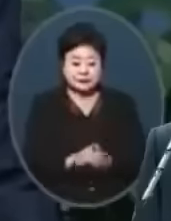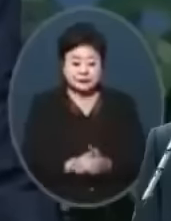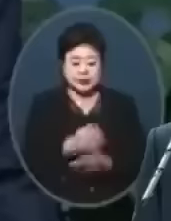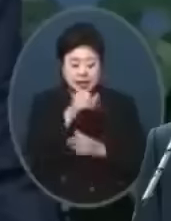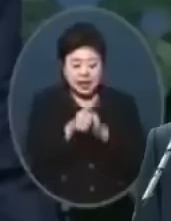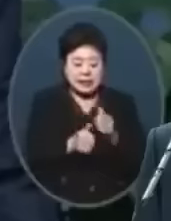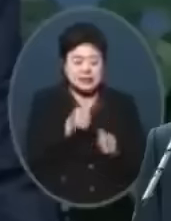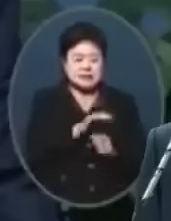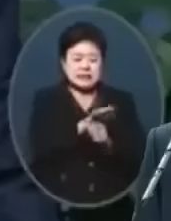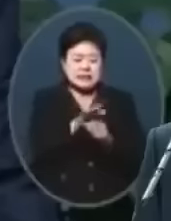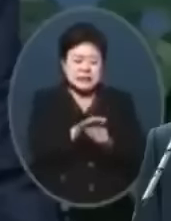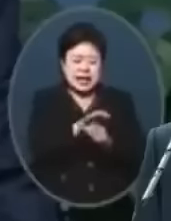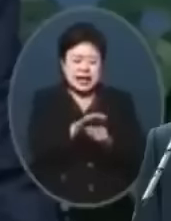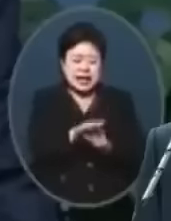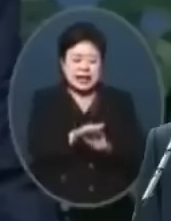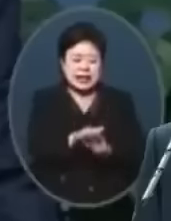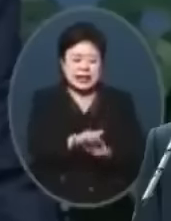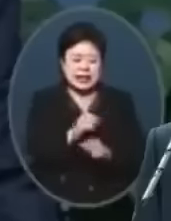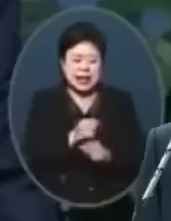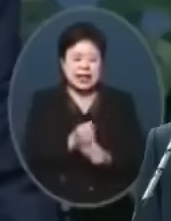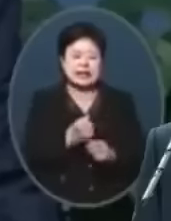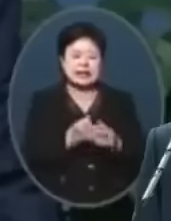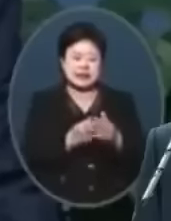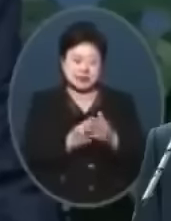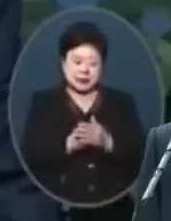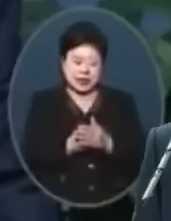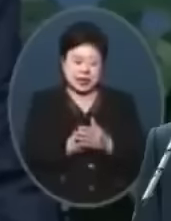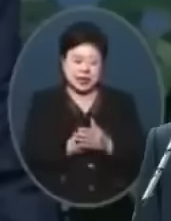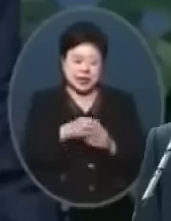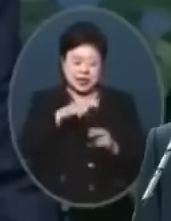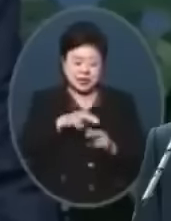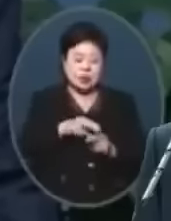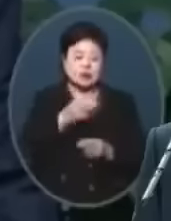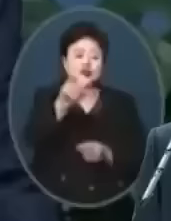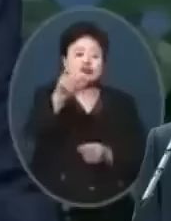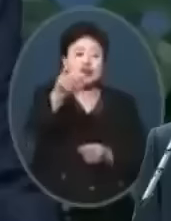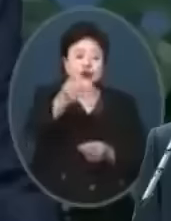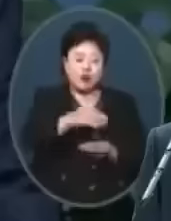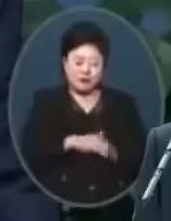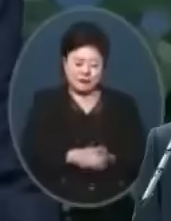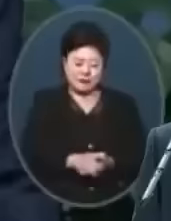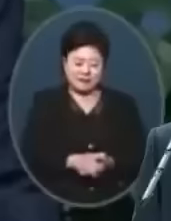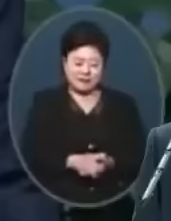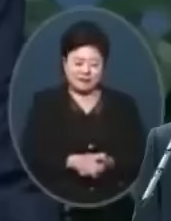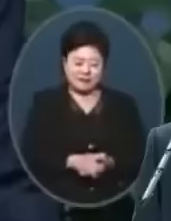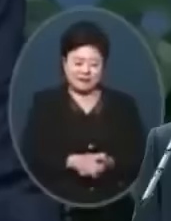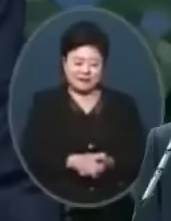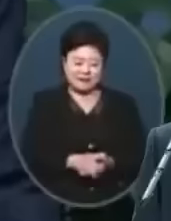하나님을 사랑하면 선물을 드립니다.